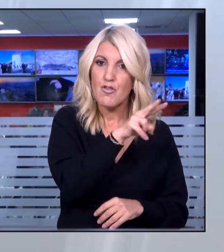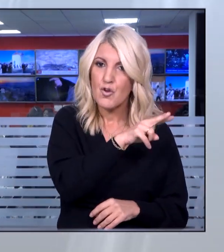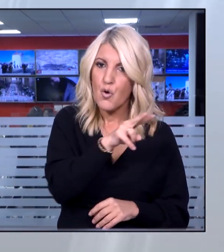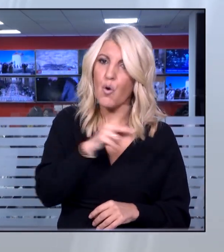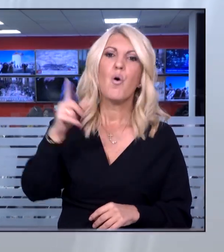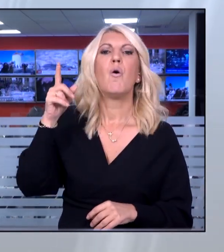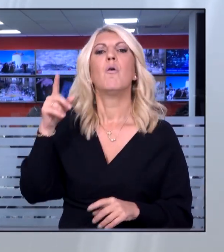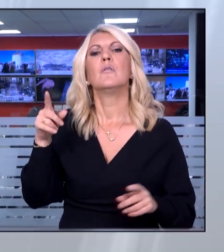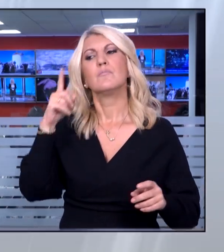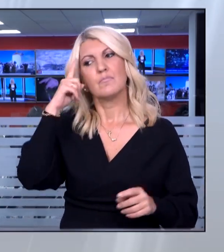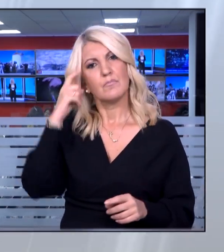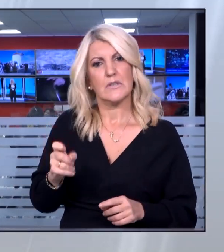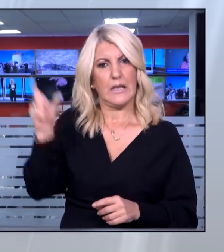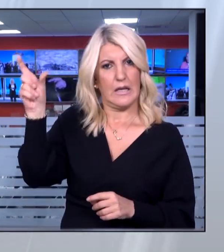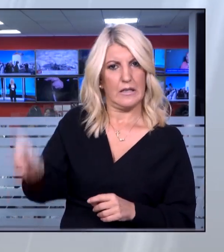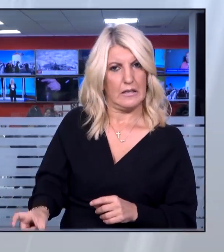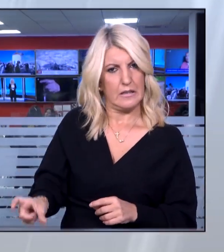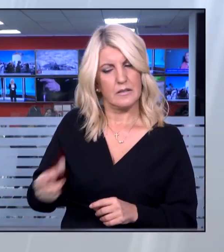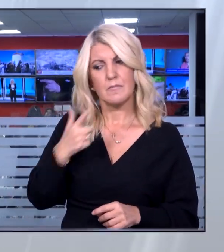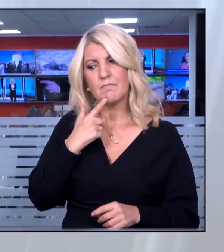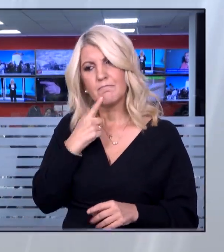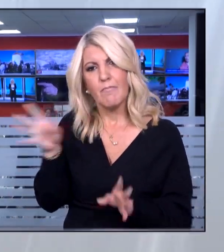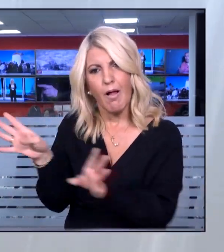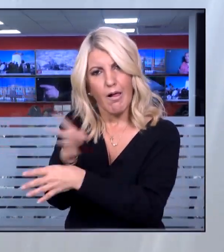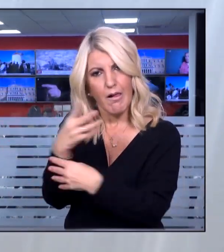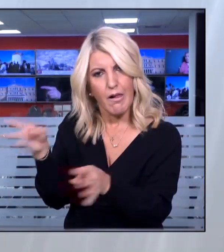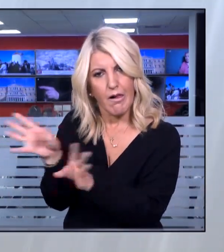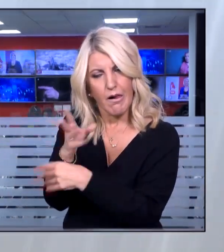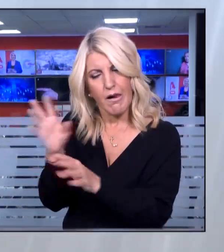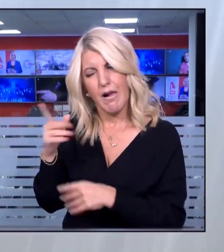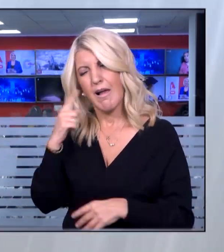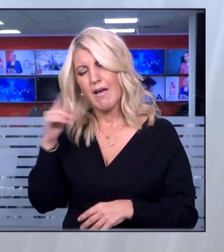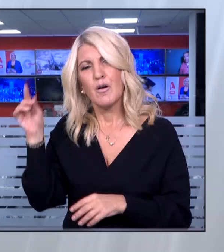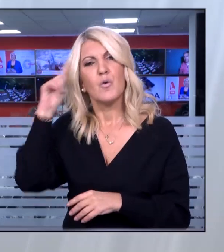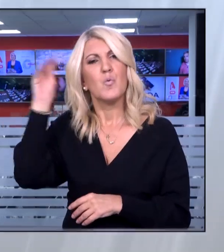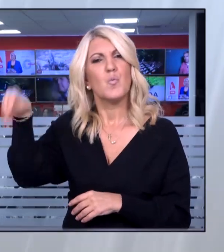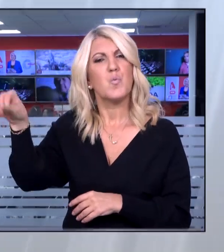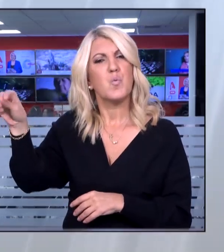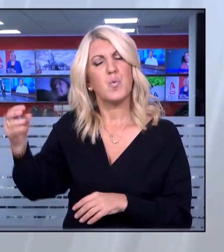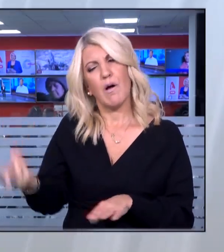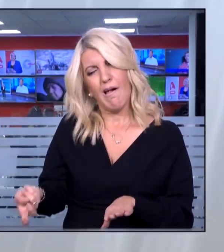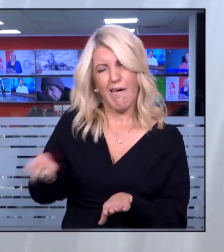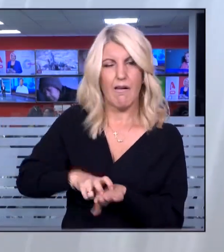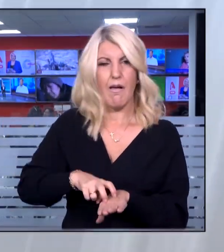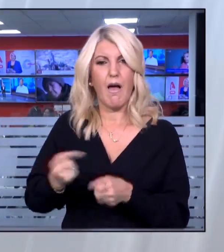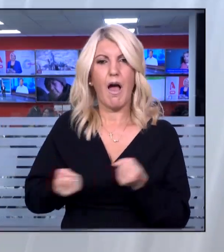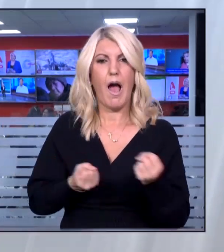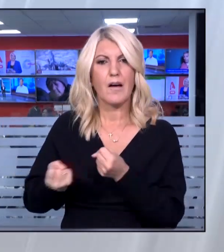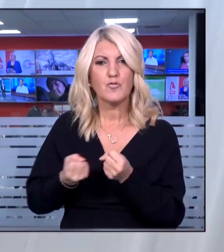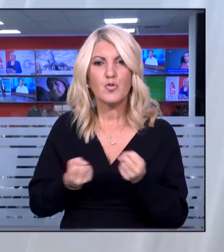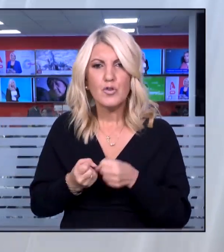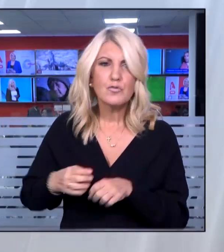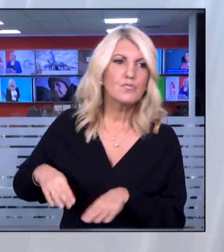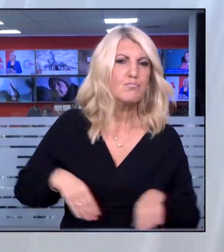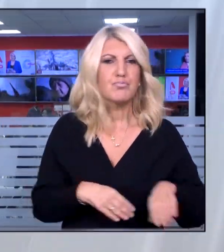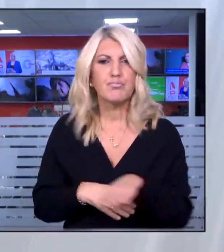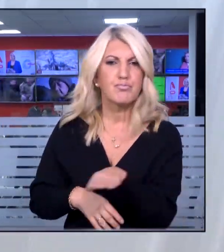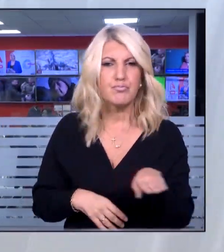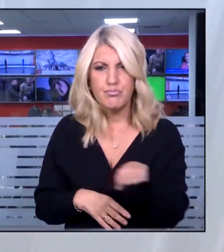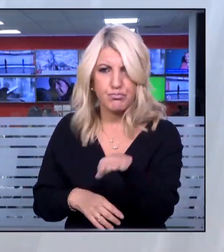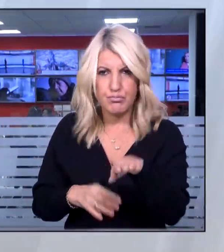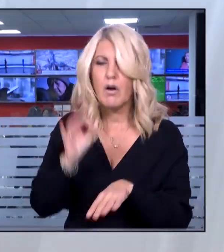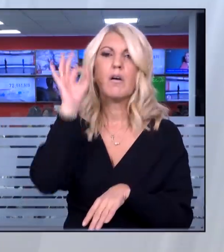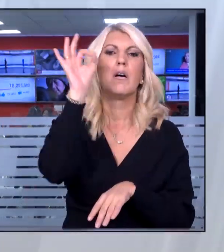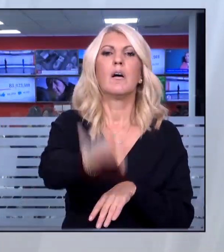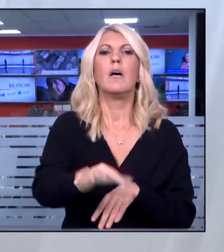τους ακολουθήσει στο αυτοκίνητο για να πάνε μία βόλτα και το οδήγησαν σε ερημική τοποθεσία, όπου και πραγματοποίησαν την αποτροπαία